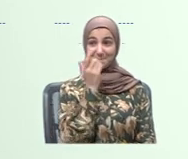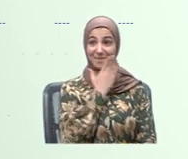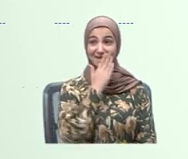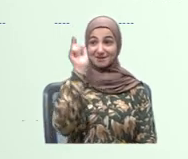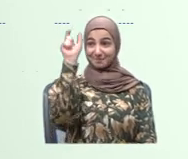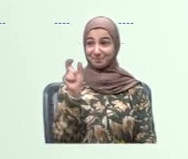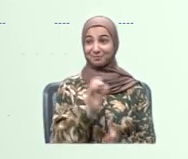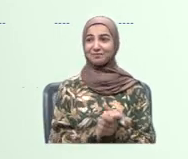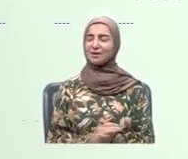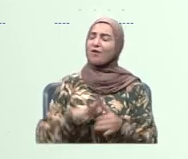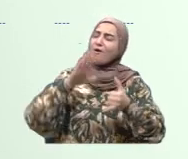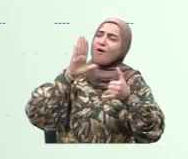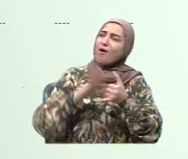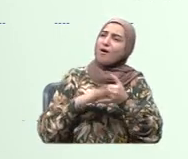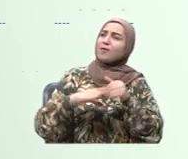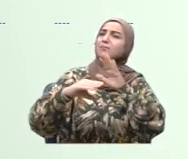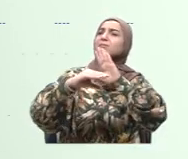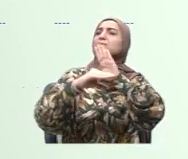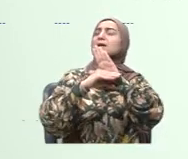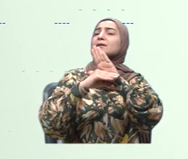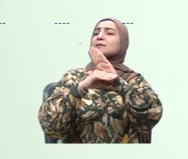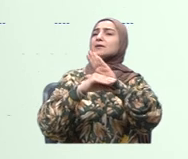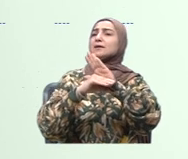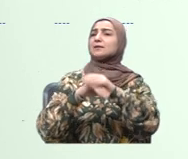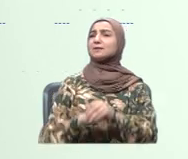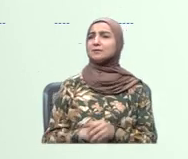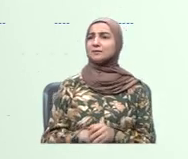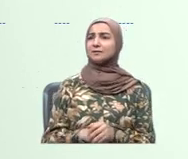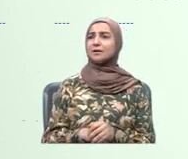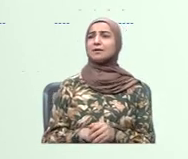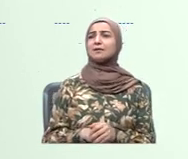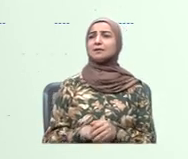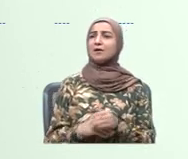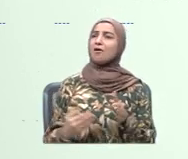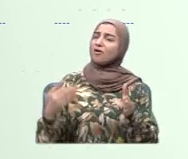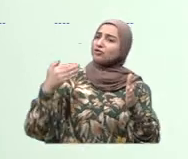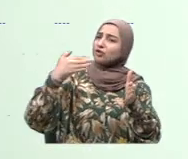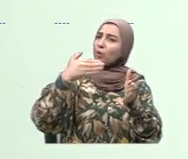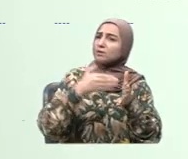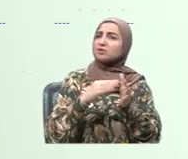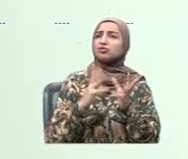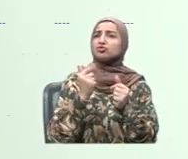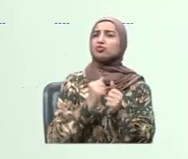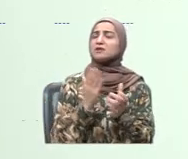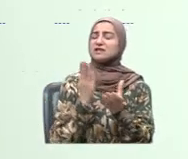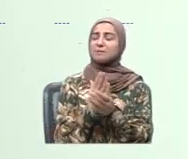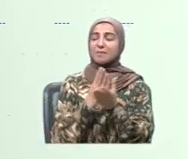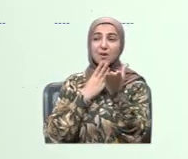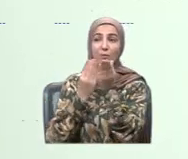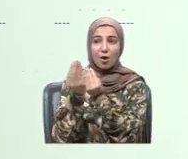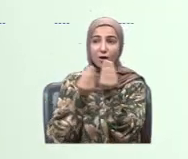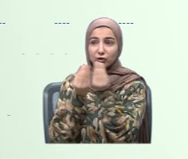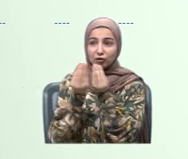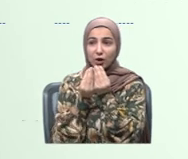الأخير، المقطع الثالث، الذي يمثل النتيجة، نتيجة هذا الحجاج،